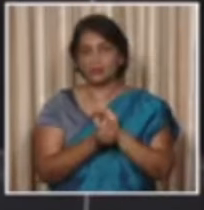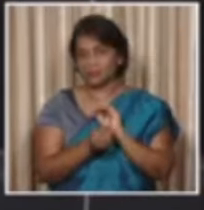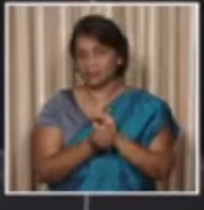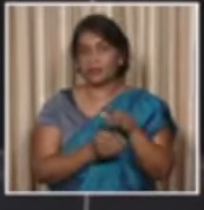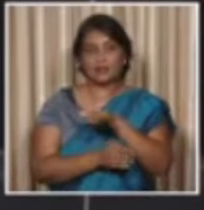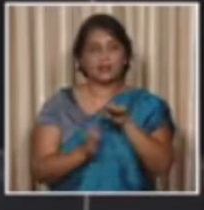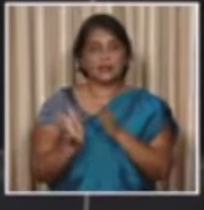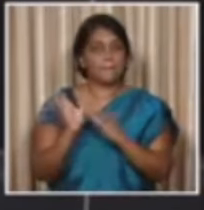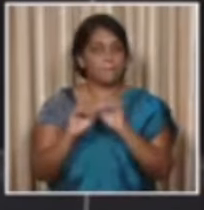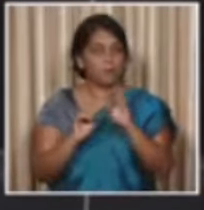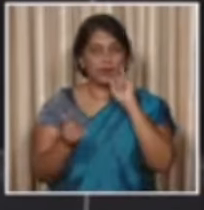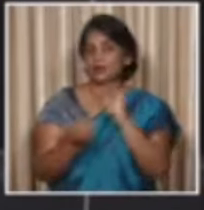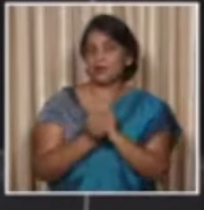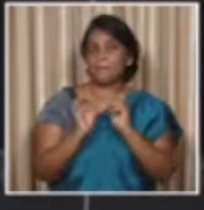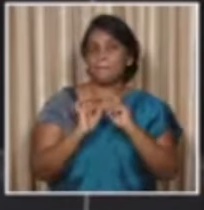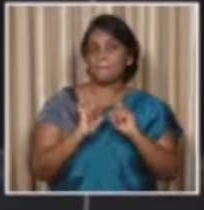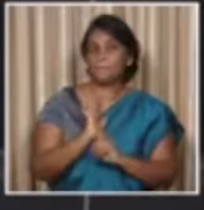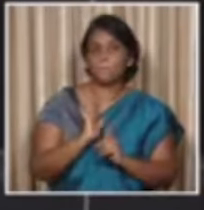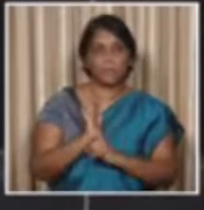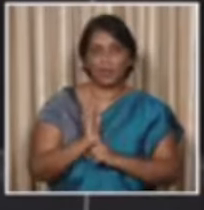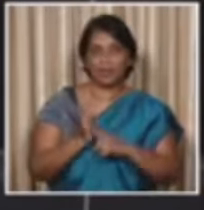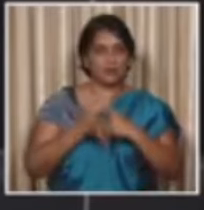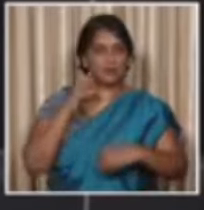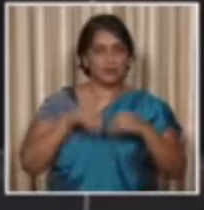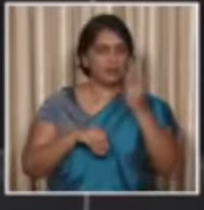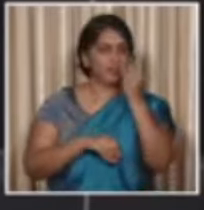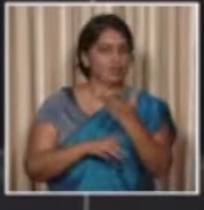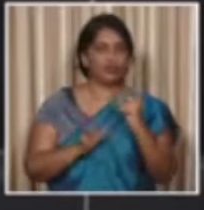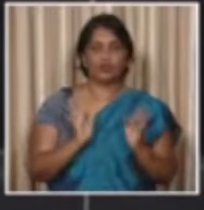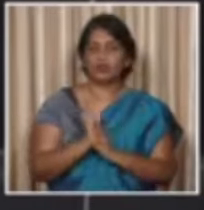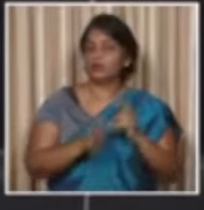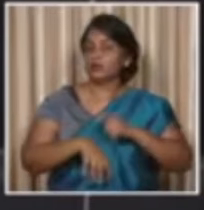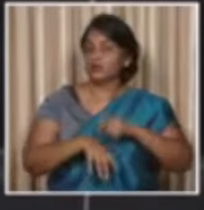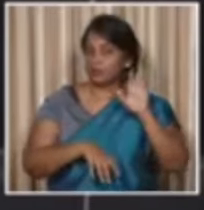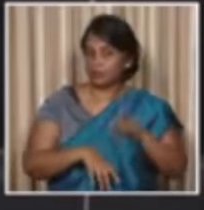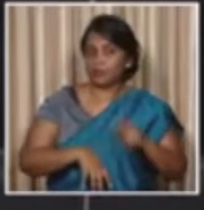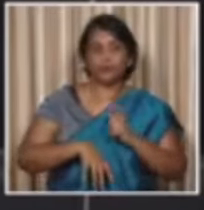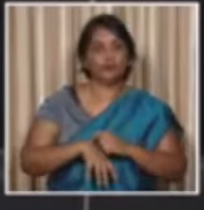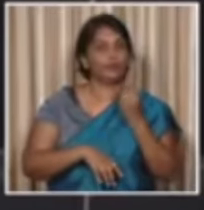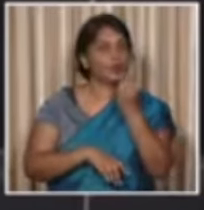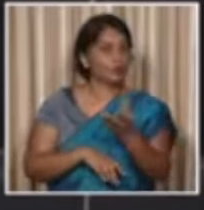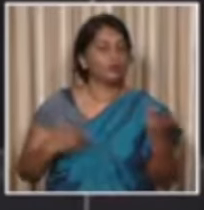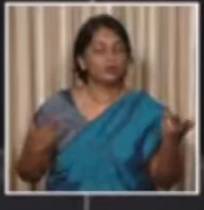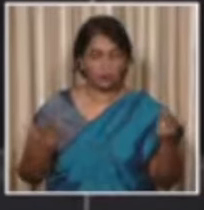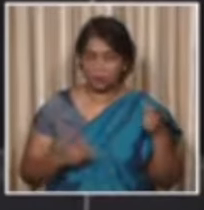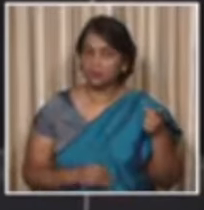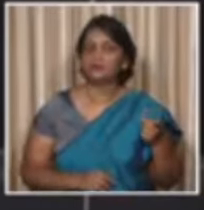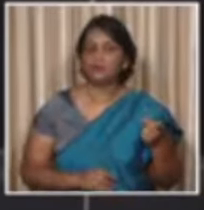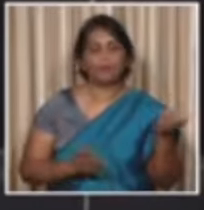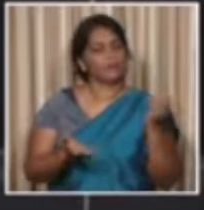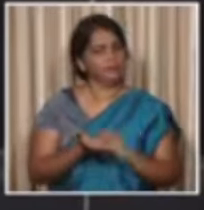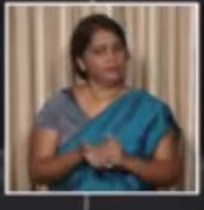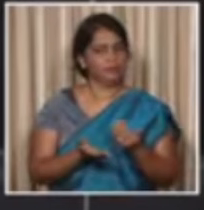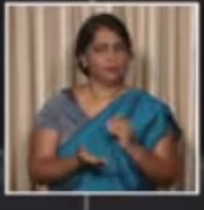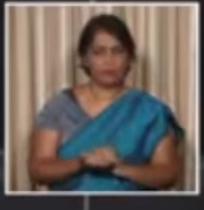සුරක්ෂිතභාවය පනතට ඡන්ද දෙන්න ඉඩ දුන්නේ නැහැ. කාරක සභා අවස්ථාවේදී ඉඩ දුන්නේ නැහැ කියන දේ යලි